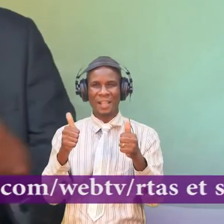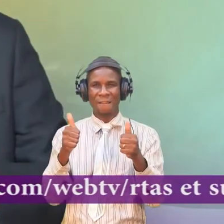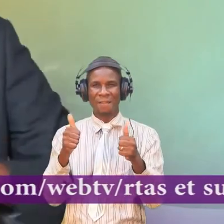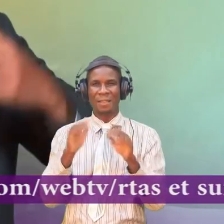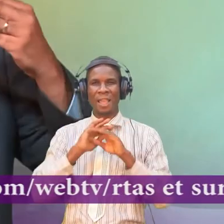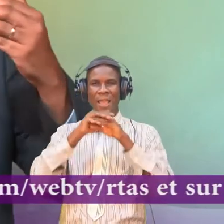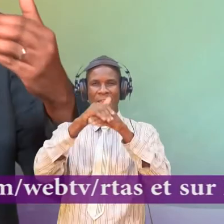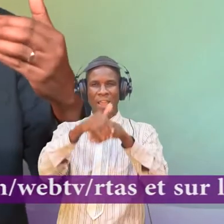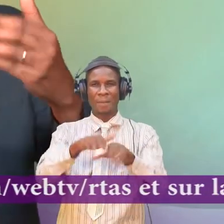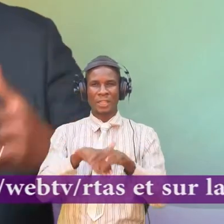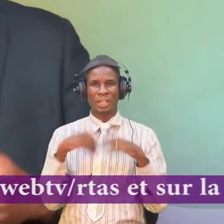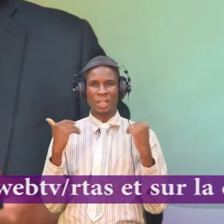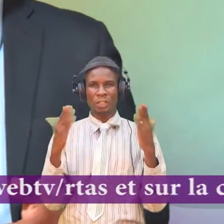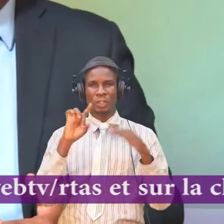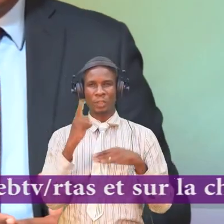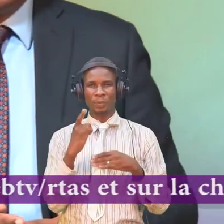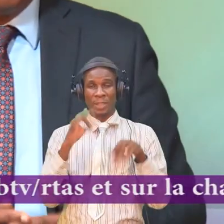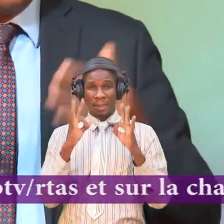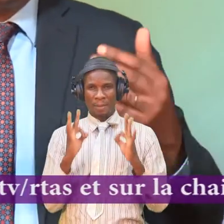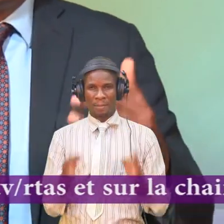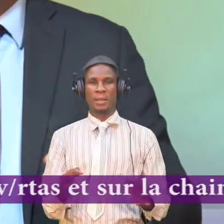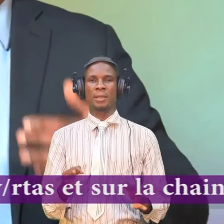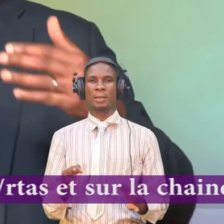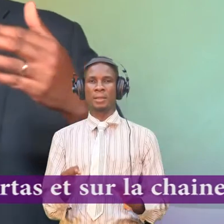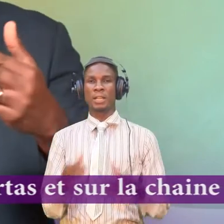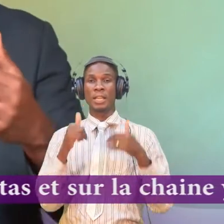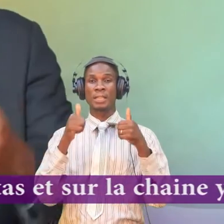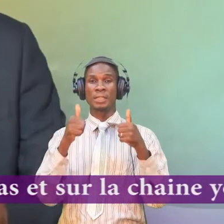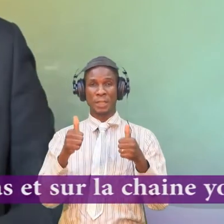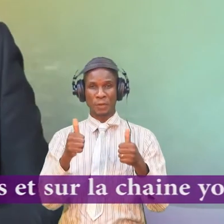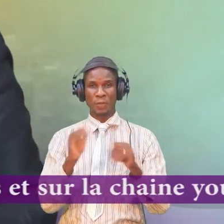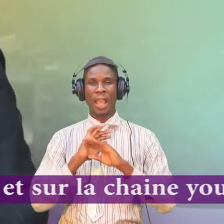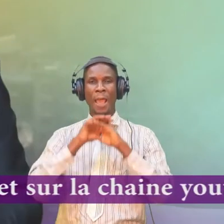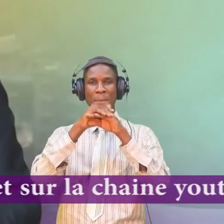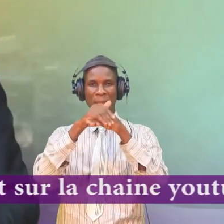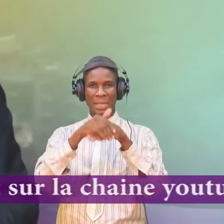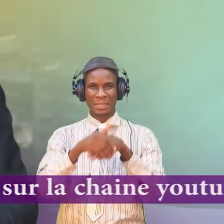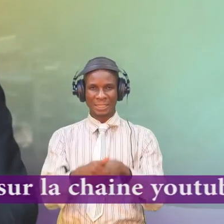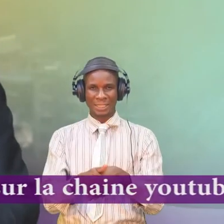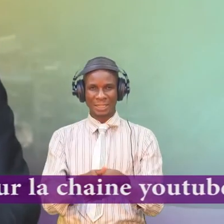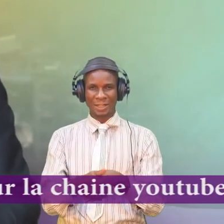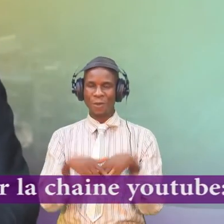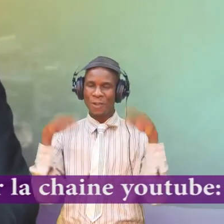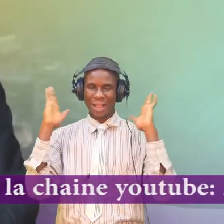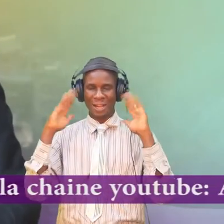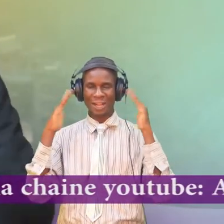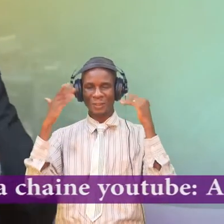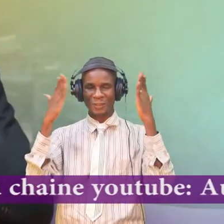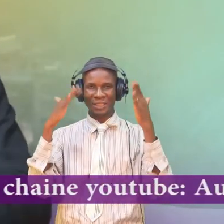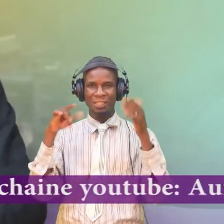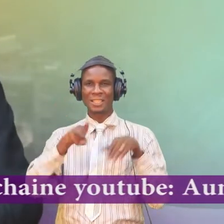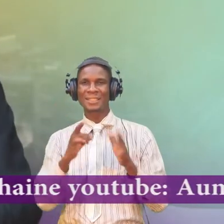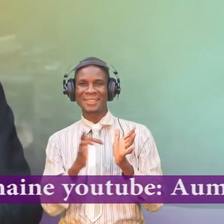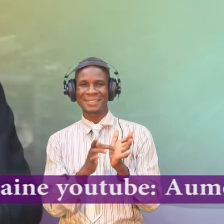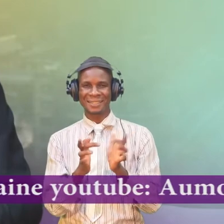Wanasema wokovu huu ambao tumepata unatoka kwa Mungu, na ule wokovu pia unatoka,